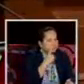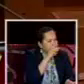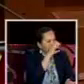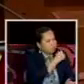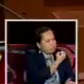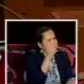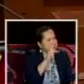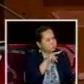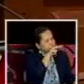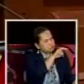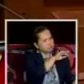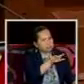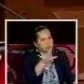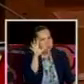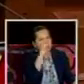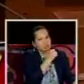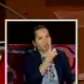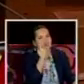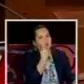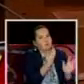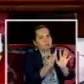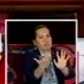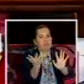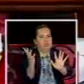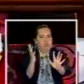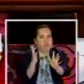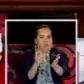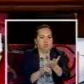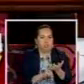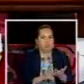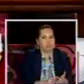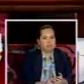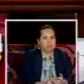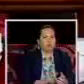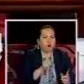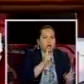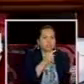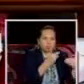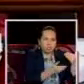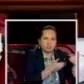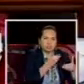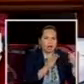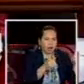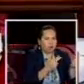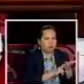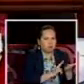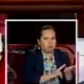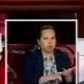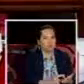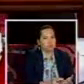na gusto pong pumunta doon para pumila? Ano po ba ang naging sistema ng pagpirma?